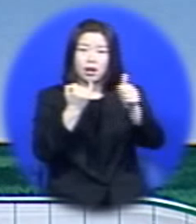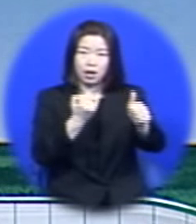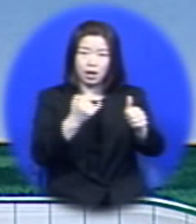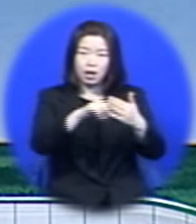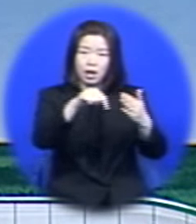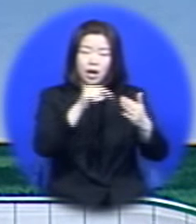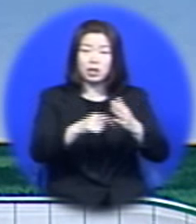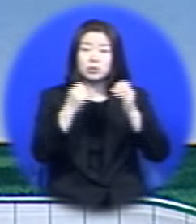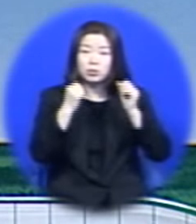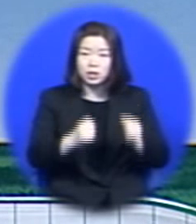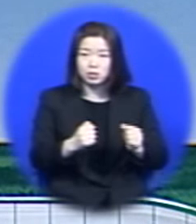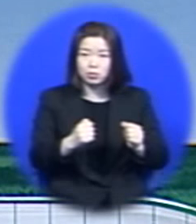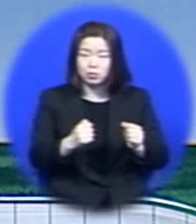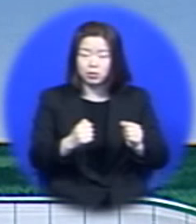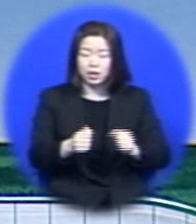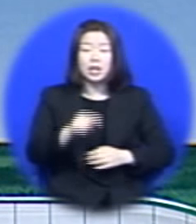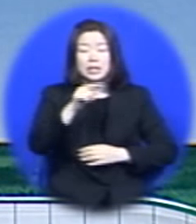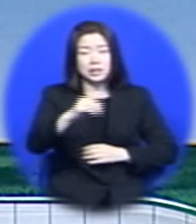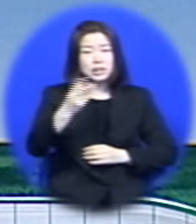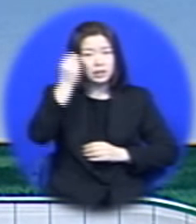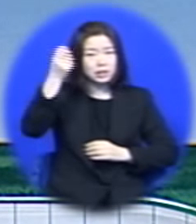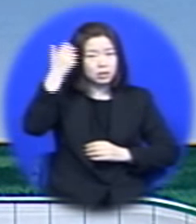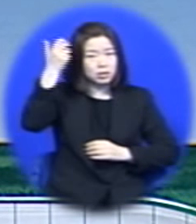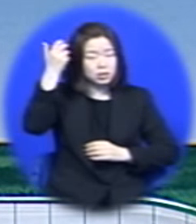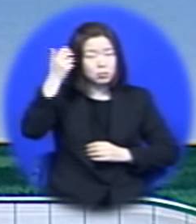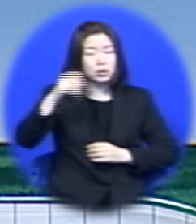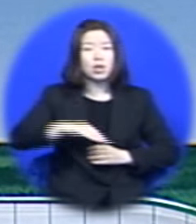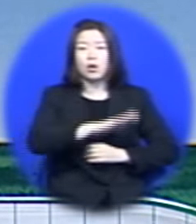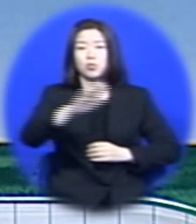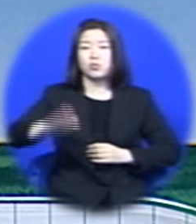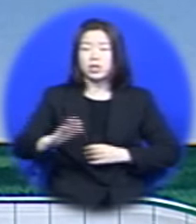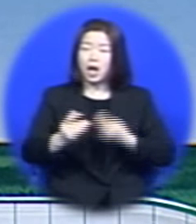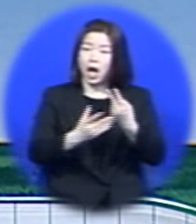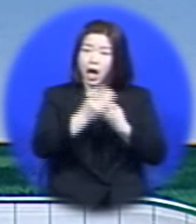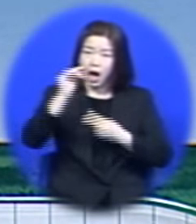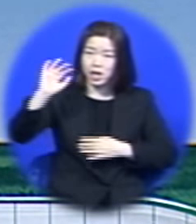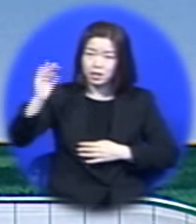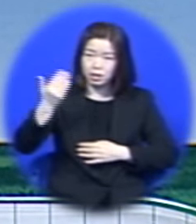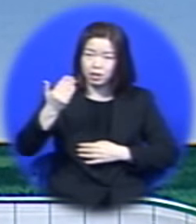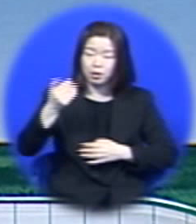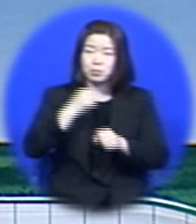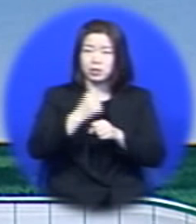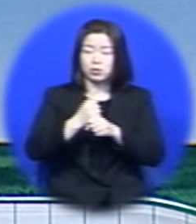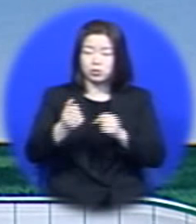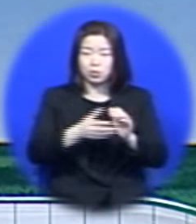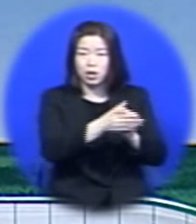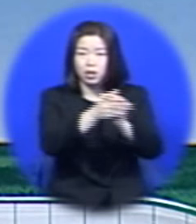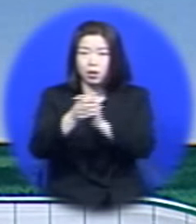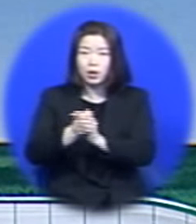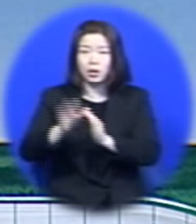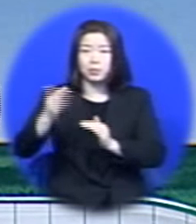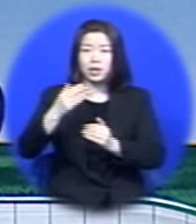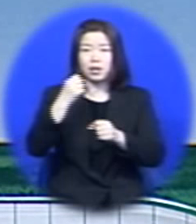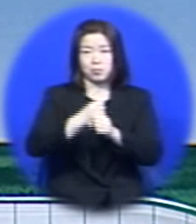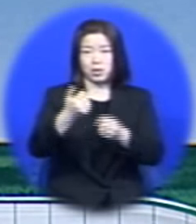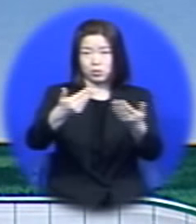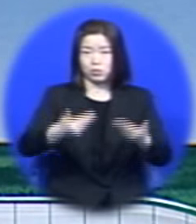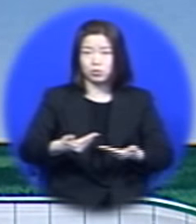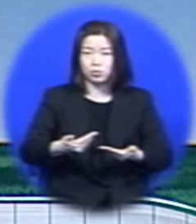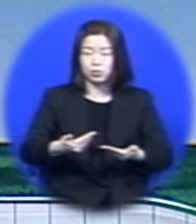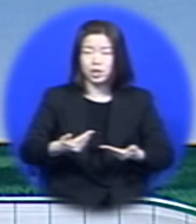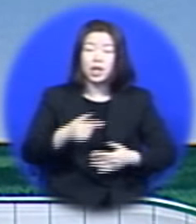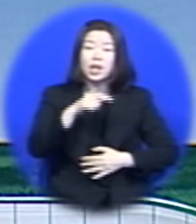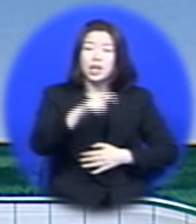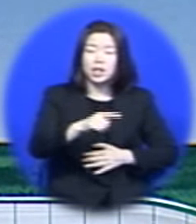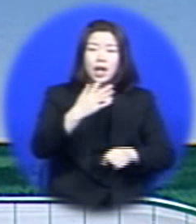그래서 그 성령님은 우리를 하나 되도록 교통하신다. 우리를 연합하게 하신다. 이것이 우리가